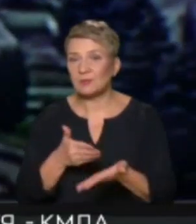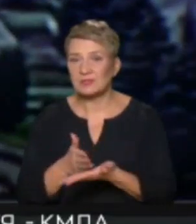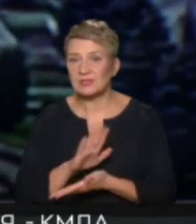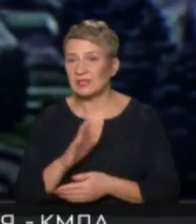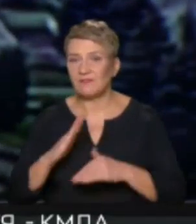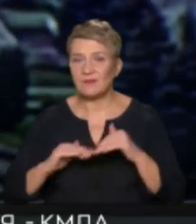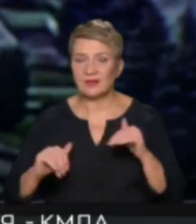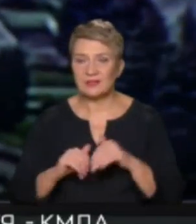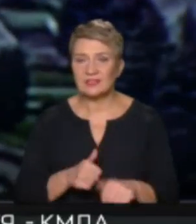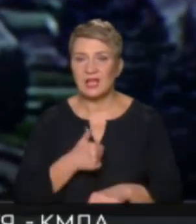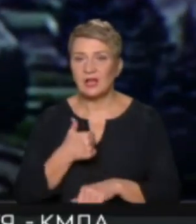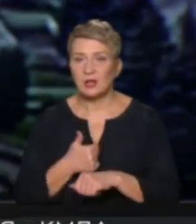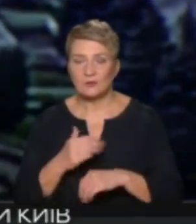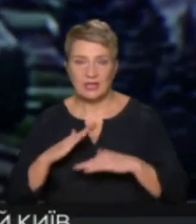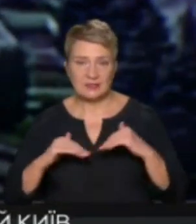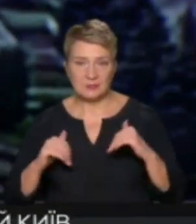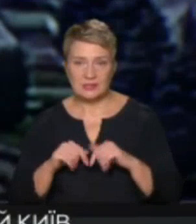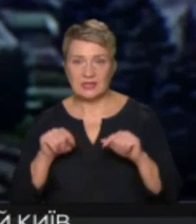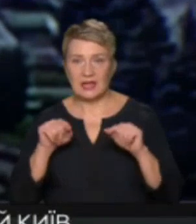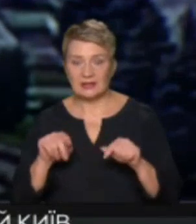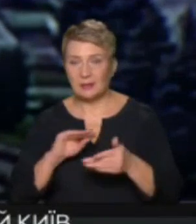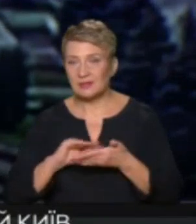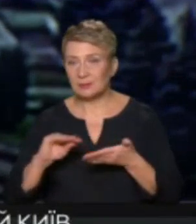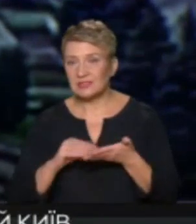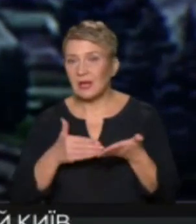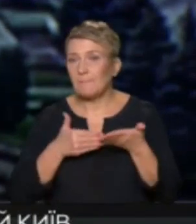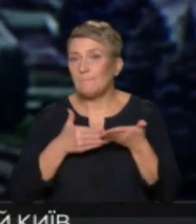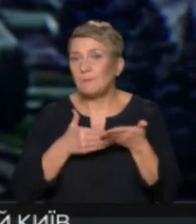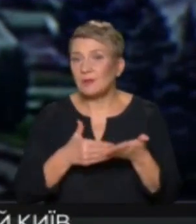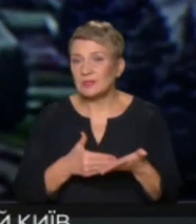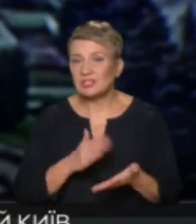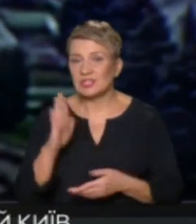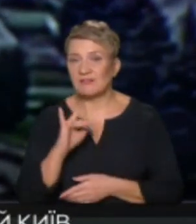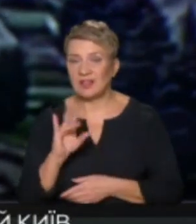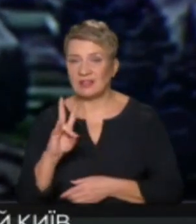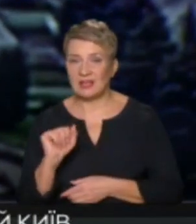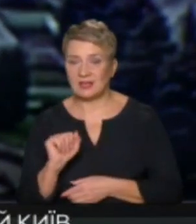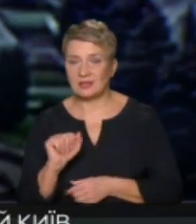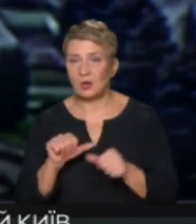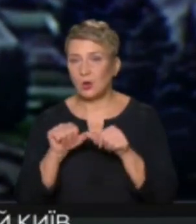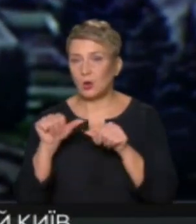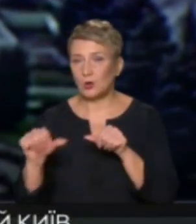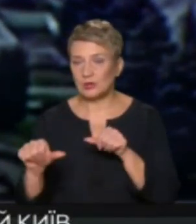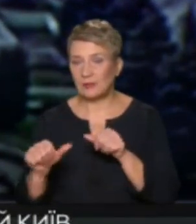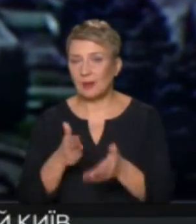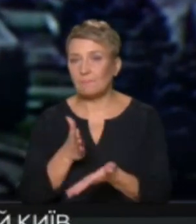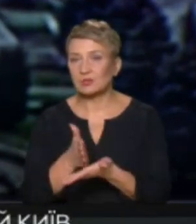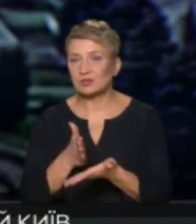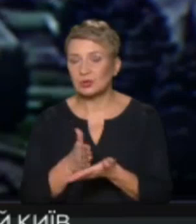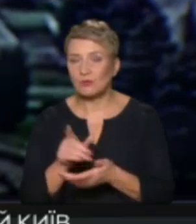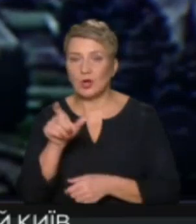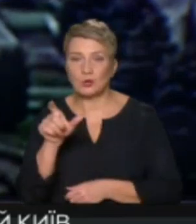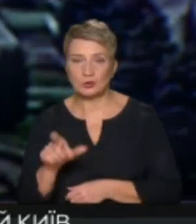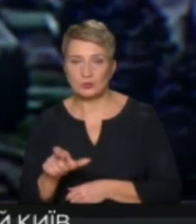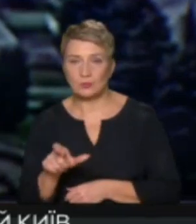фахівець, головний спеціаліст, а саме помічник ветерана як окрема така посадова особа в структурах. І під це